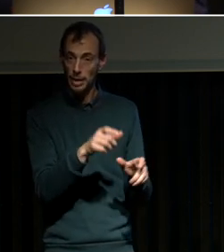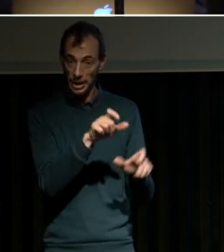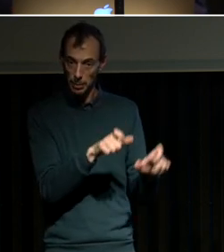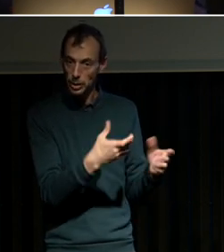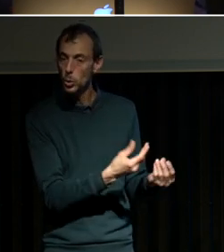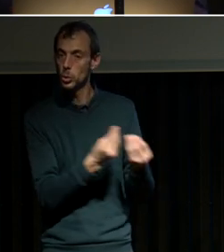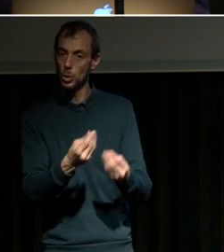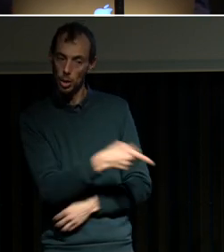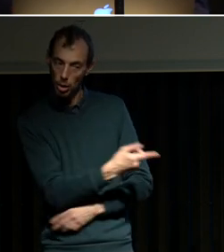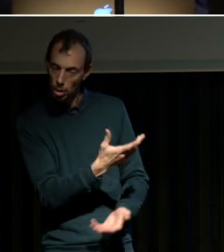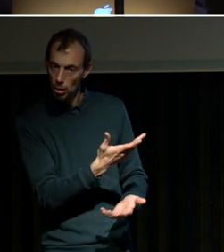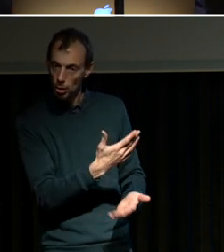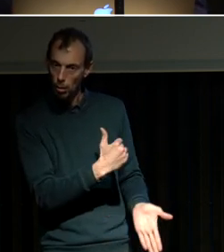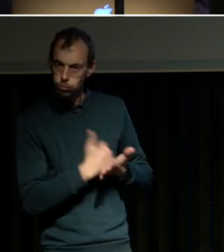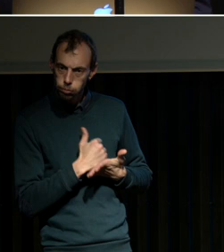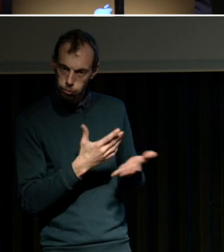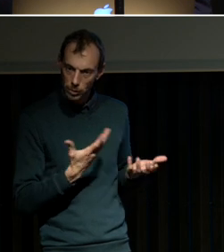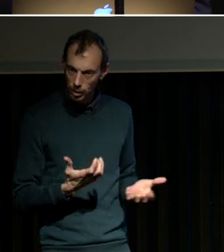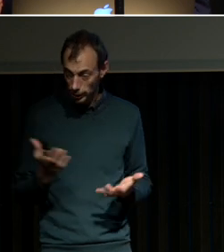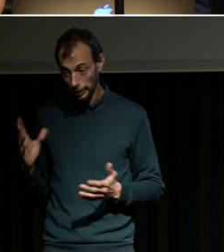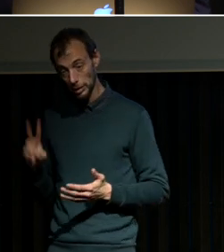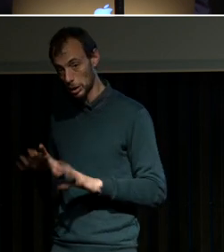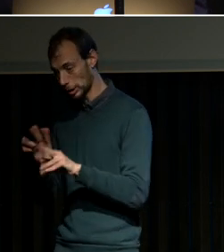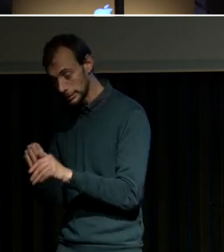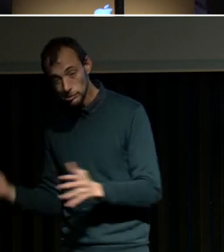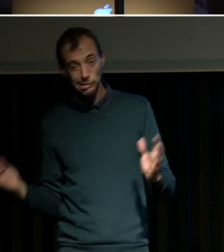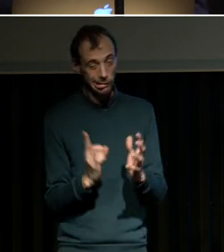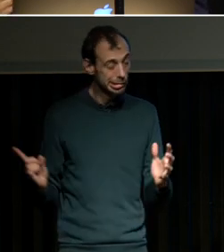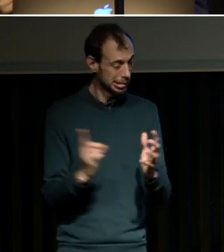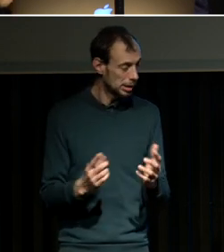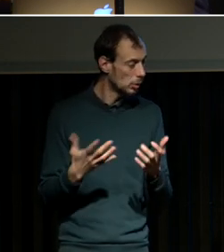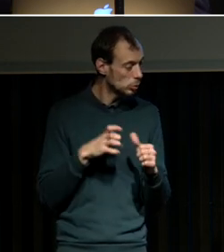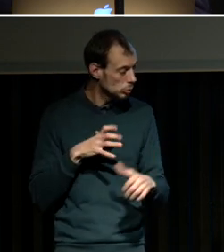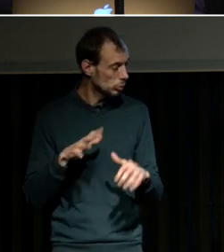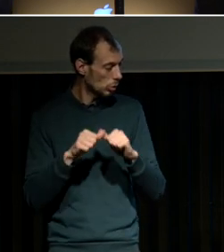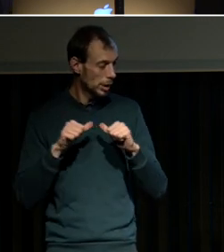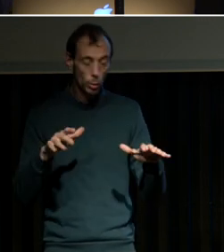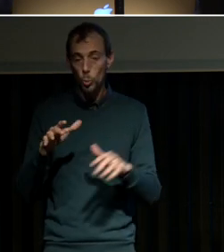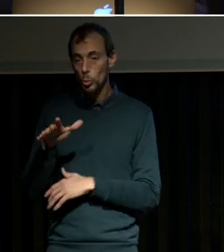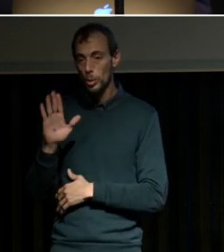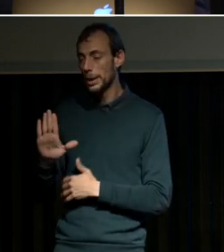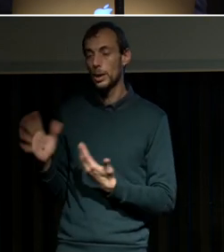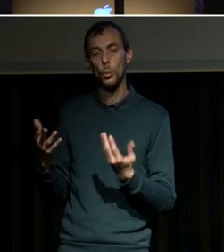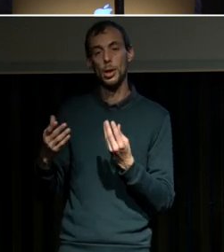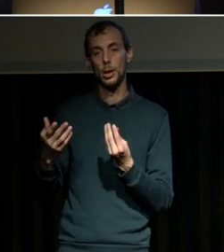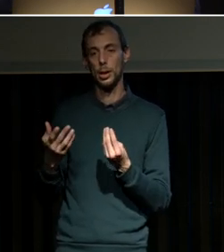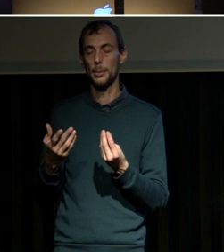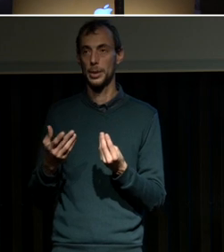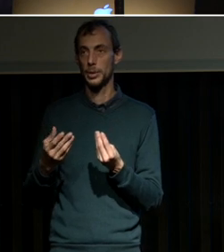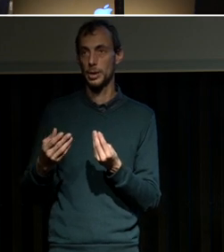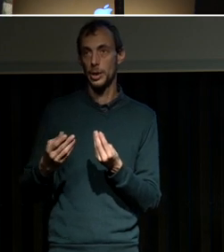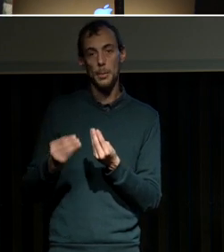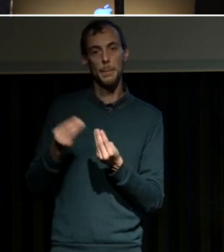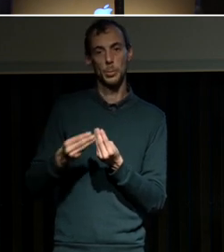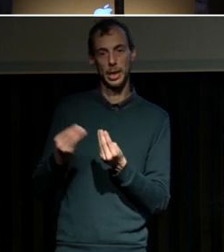est à Bordeaux, qui s'appelle le Réseau Ado, qui sont des pédopsychiatres qui accueillent les enfants qui ont perdu